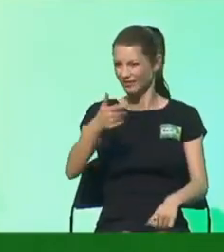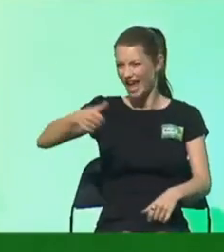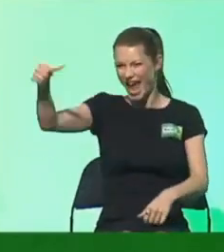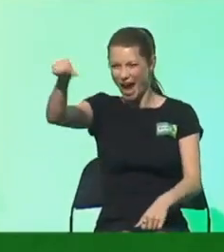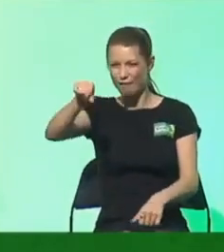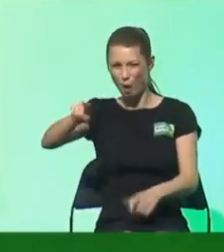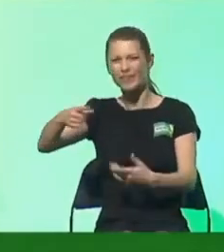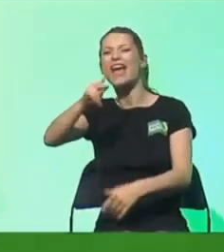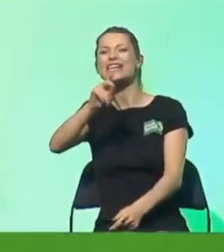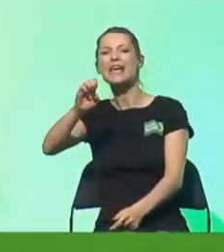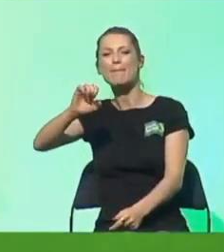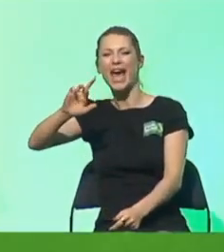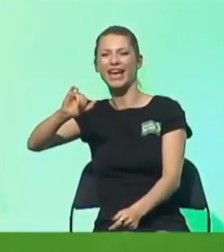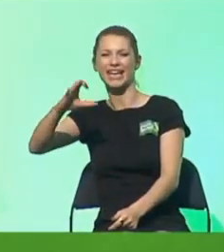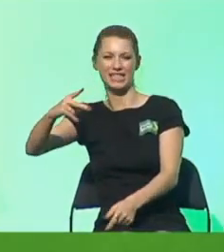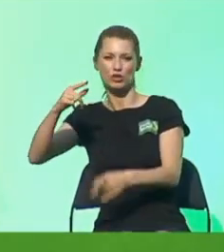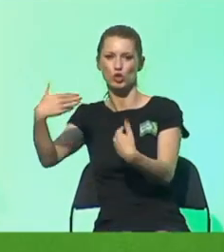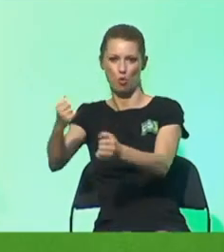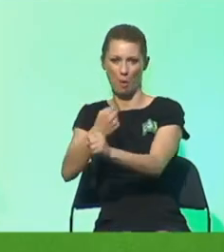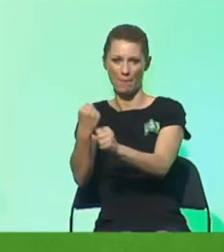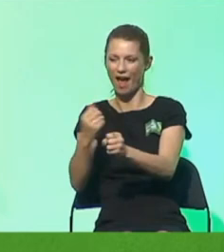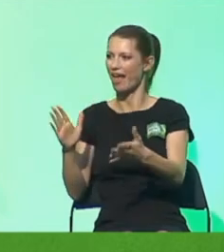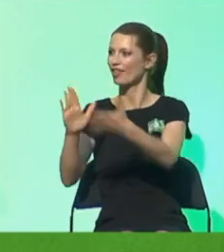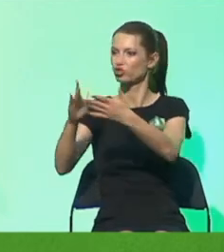hat. Und deshalb ist klar,